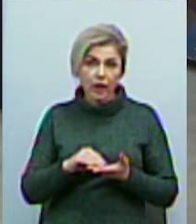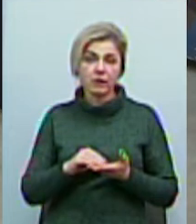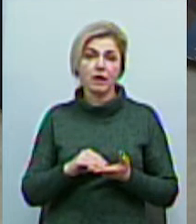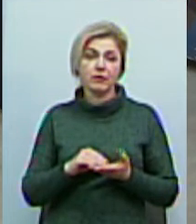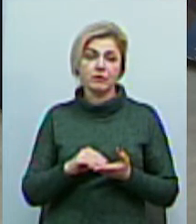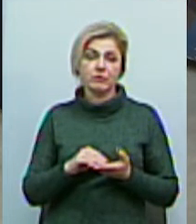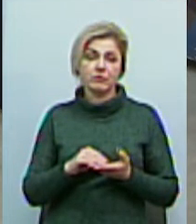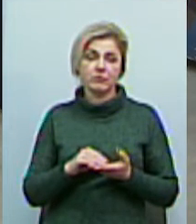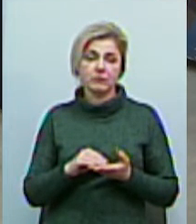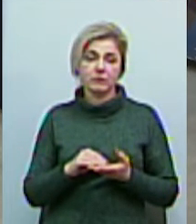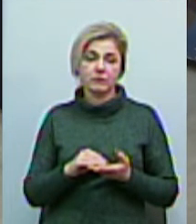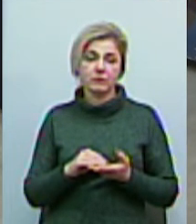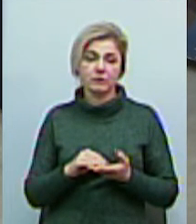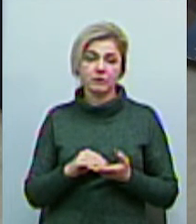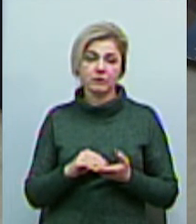нашим